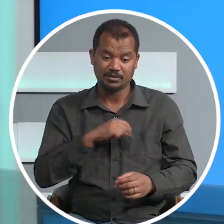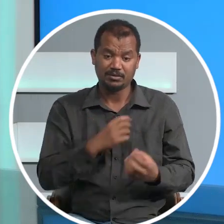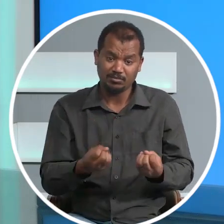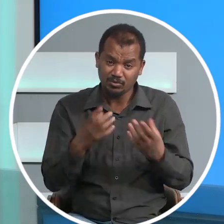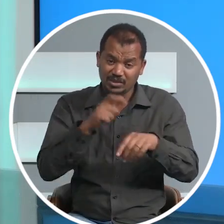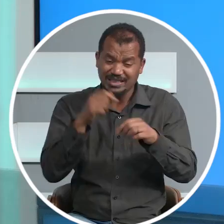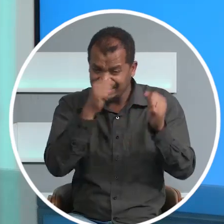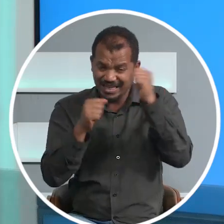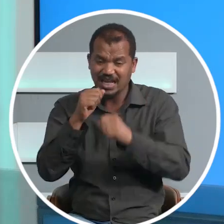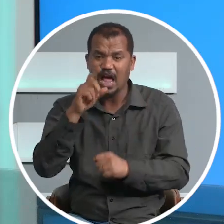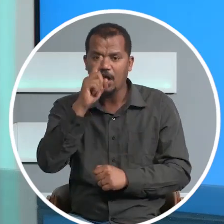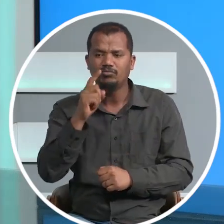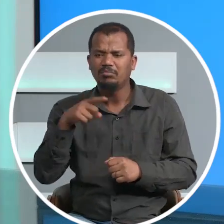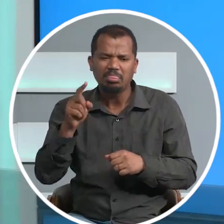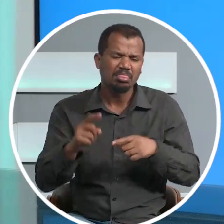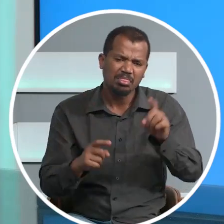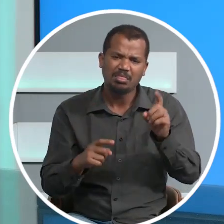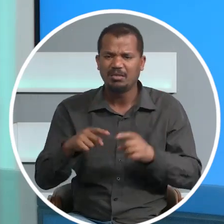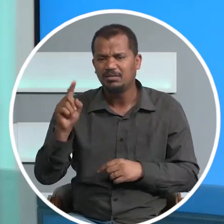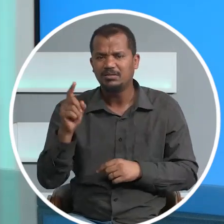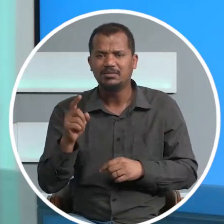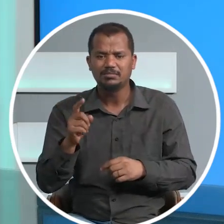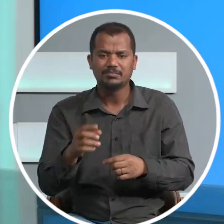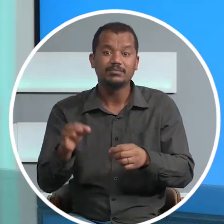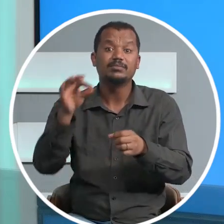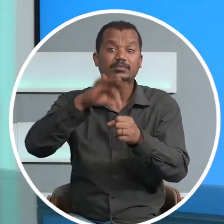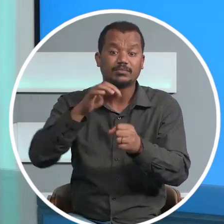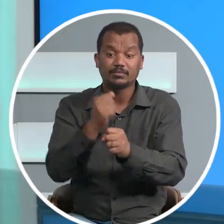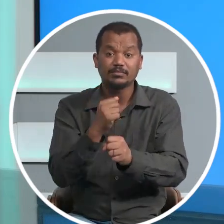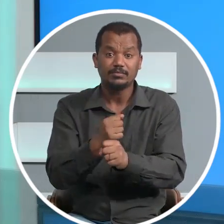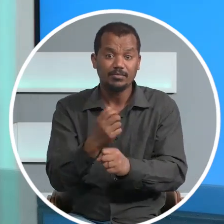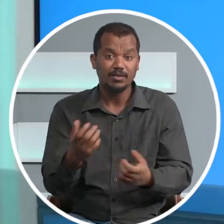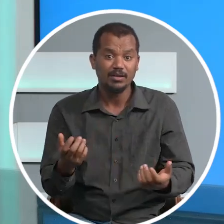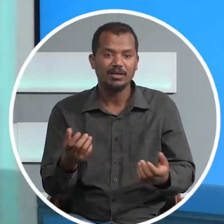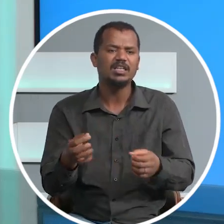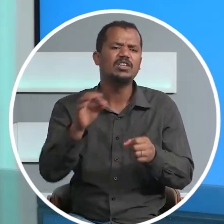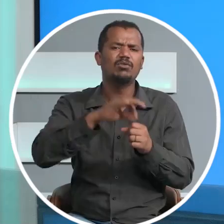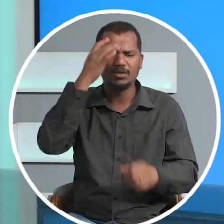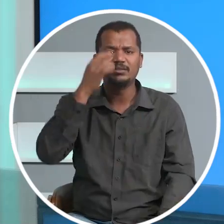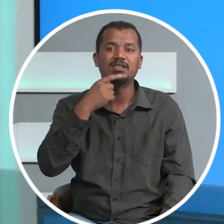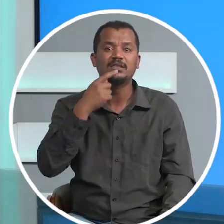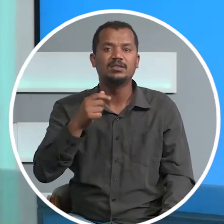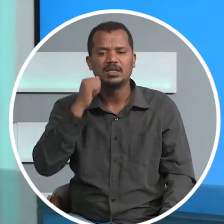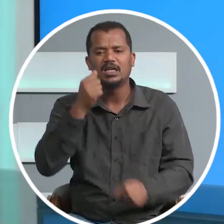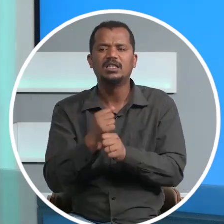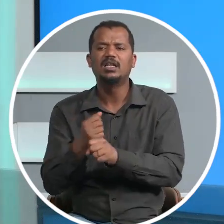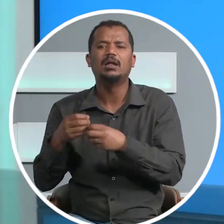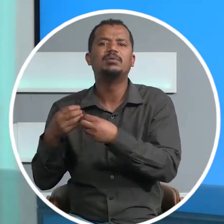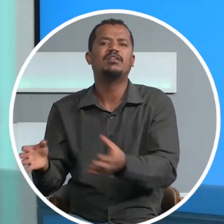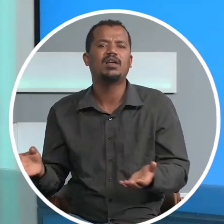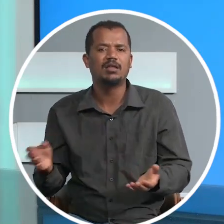እኛ ብዙ ጊዜ ስንታገል አንዱ በአንዱ እያሳበበ ቀጣሪው መስሪያ ቤት ዝም ብላችሁ እንዲህ ቅጠሩ ለምን ትሏላችሁ፣ ነገ ስራ